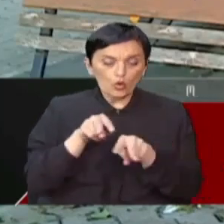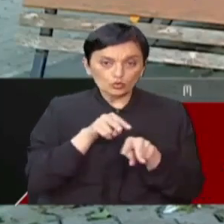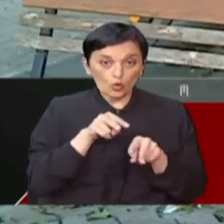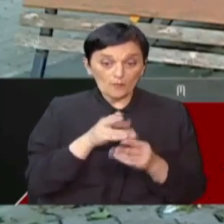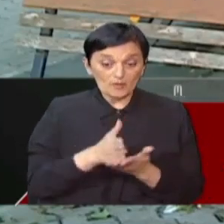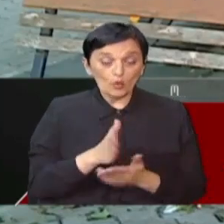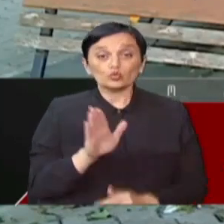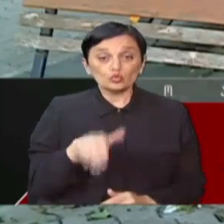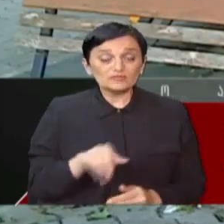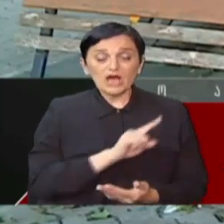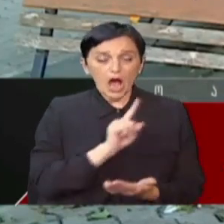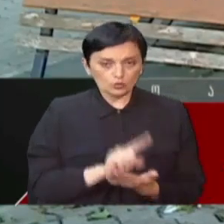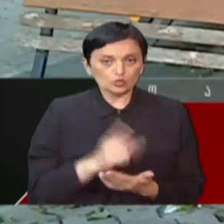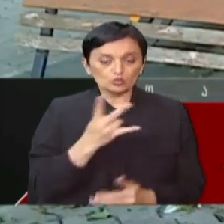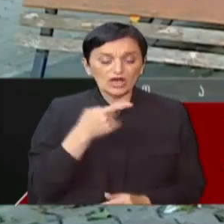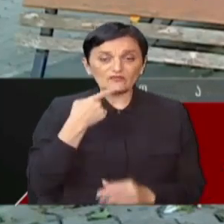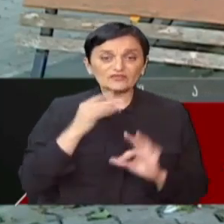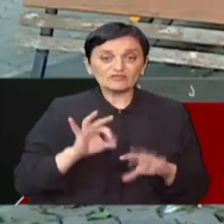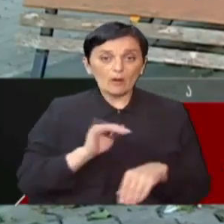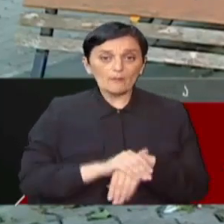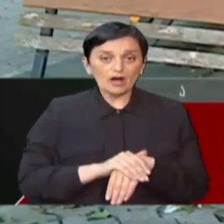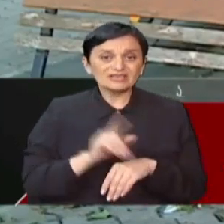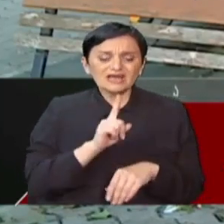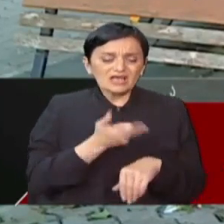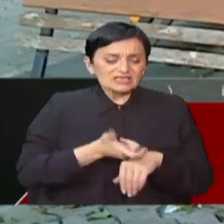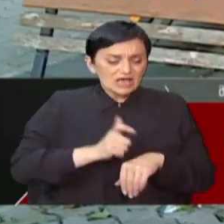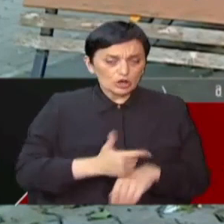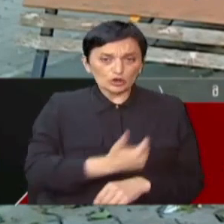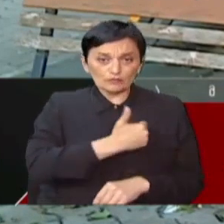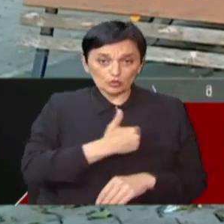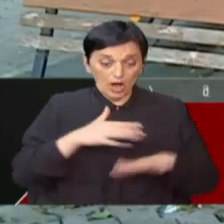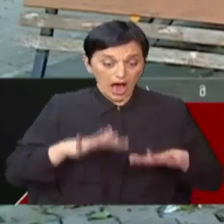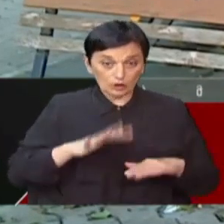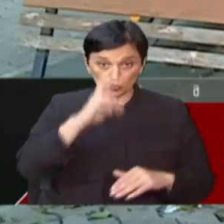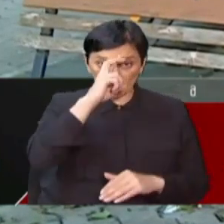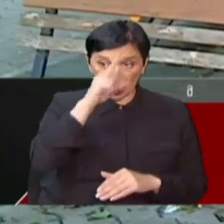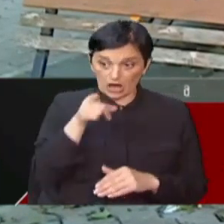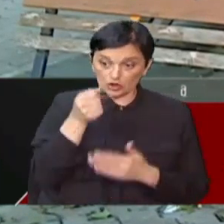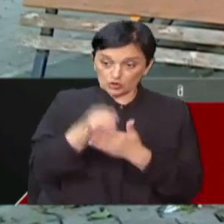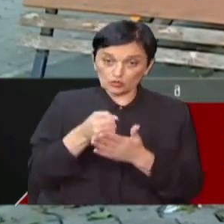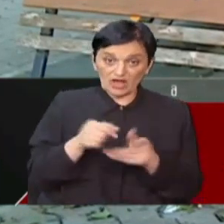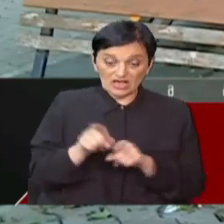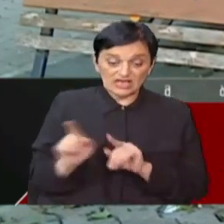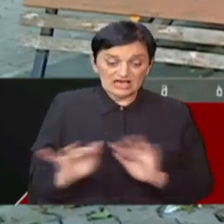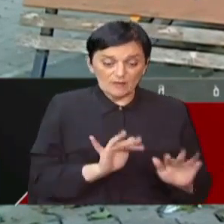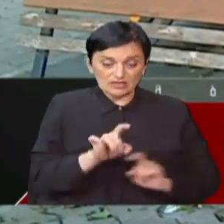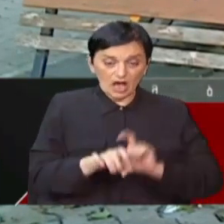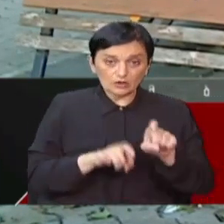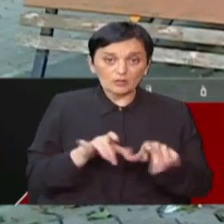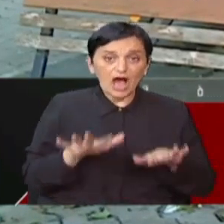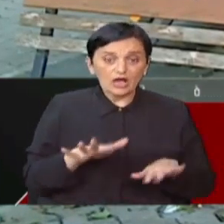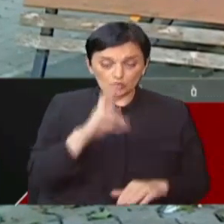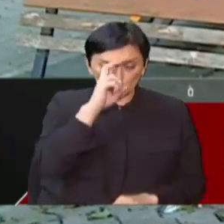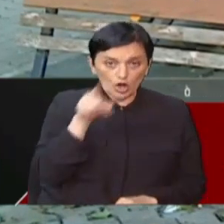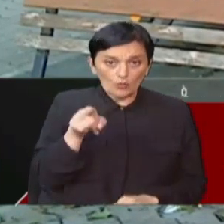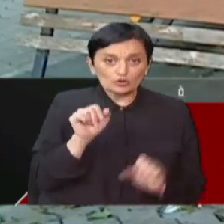მიმართულებით. თუმცა, აუცილებლად უნდა ითქვას ის ფაქტი, რომ რა ძალიანაც არ უნდა გვინდოდეს ადგილობრივი ხელისუფლებისგან ასეთი ქმედითი ნაბიჯები, ადგილობრივი